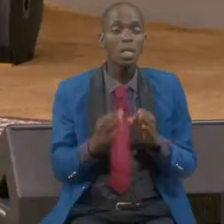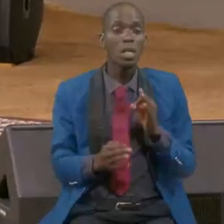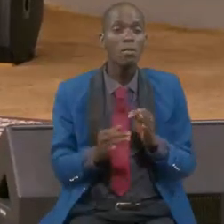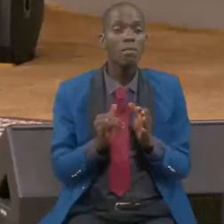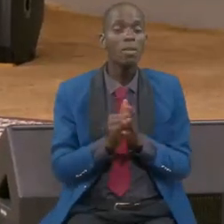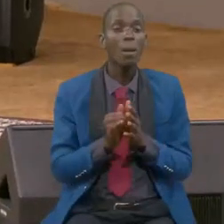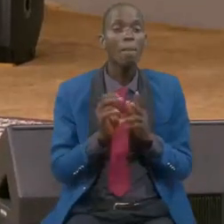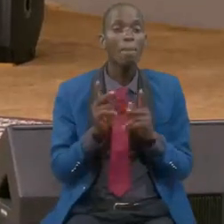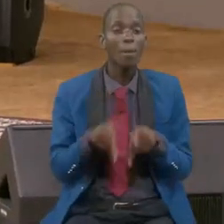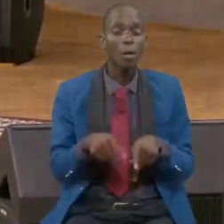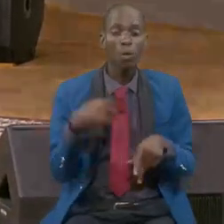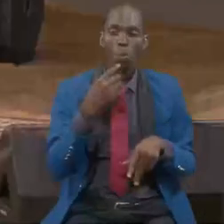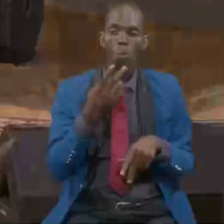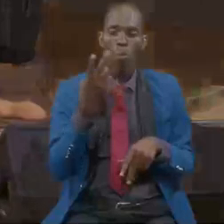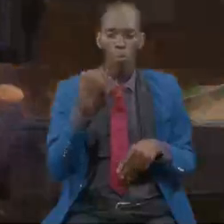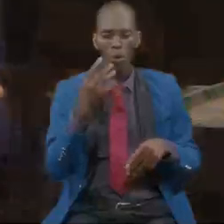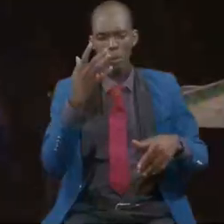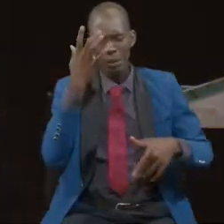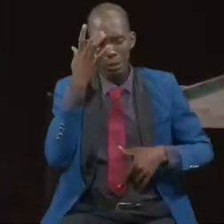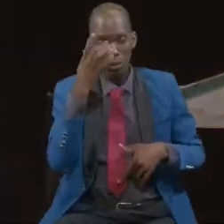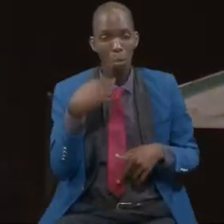Si cette personne qui était malade,